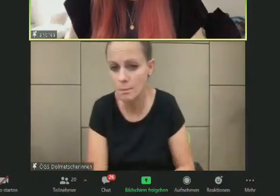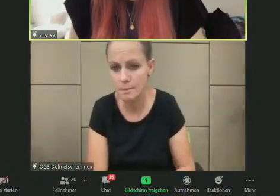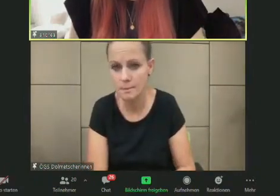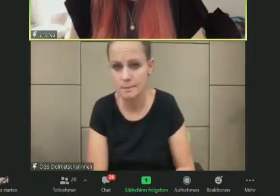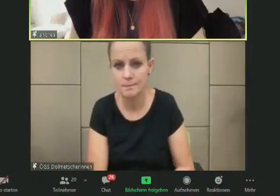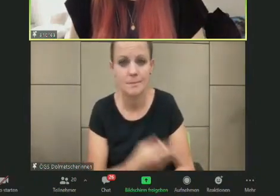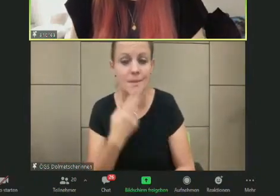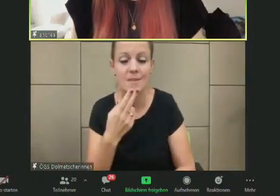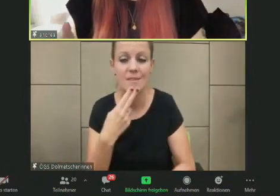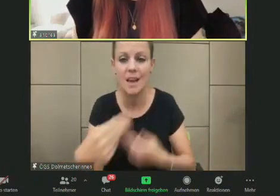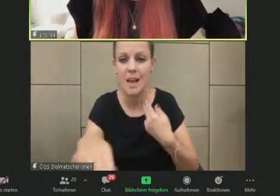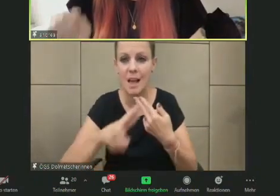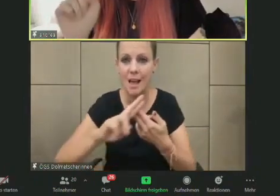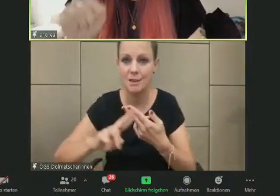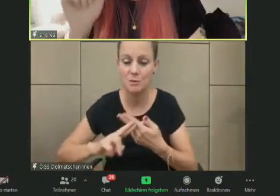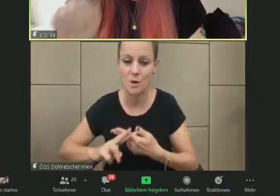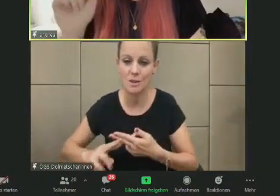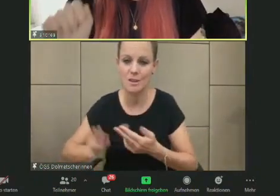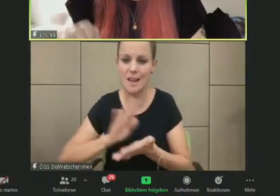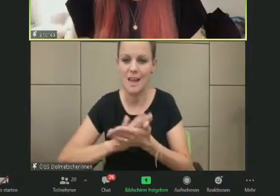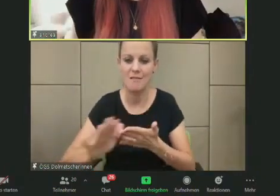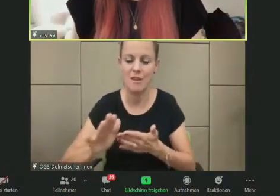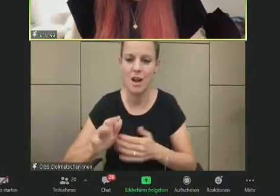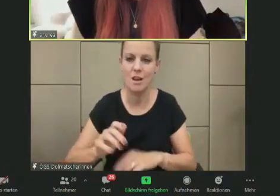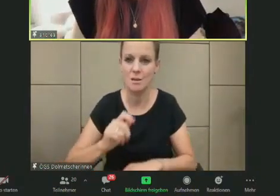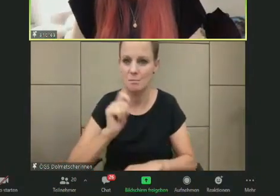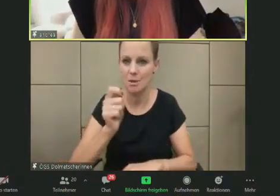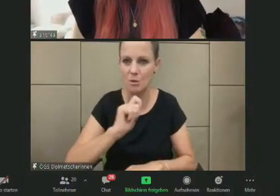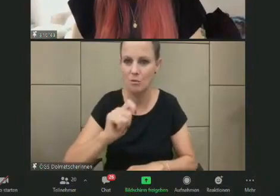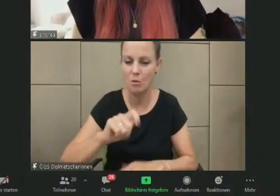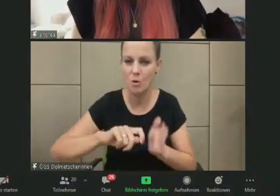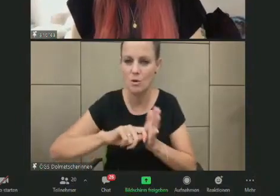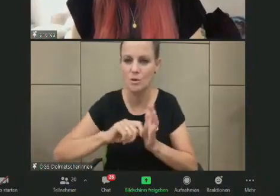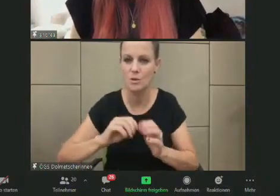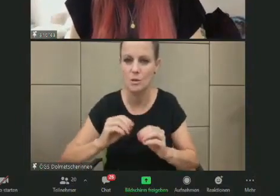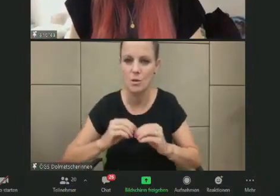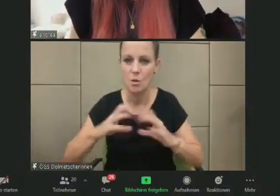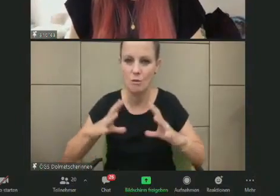Wer antworten möchte, einfach Mikrofon einschalten. Also